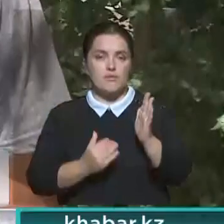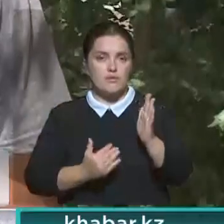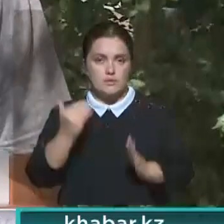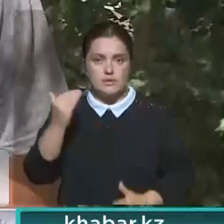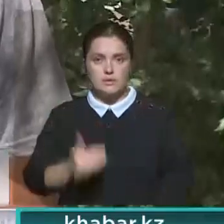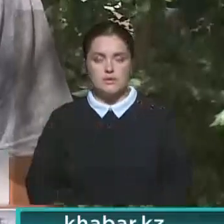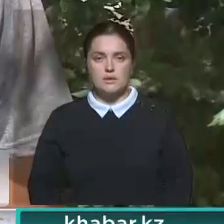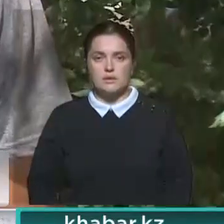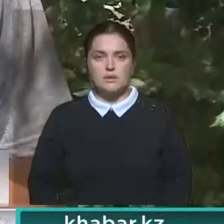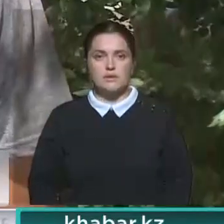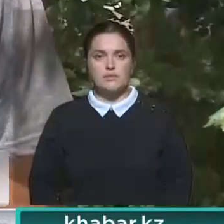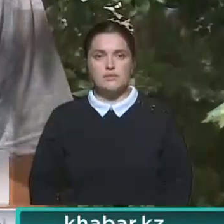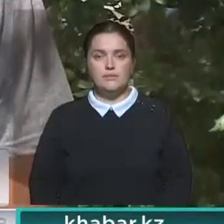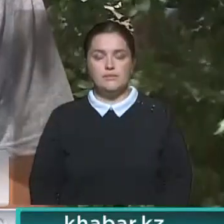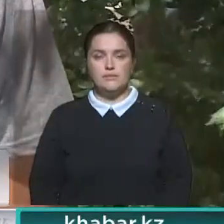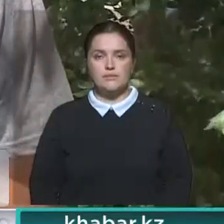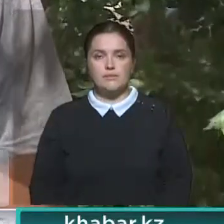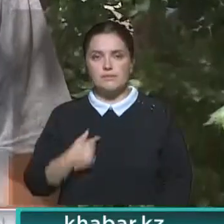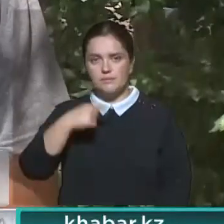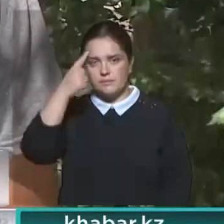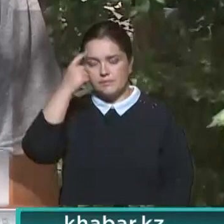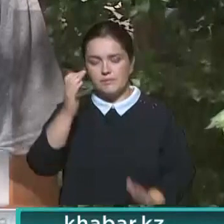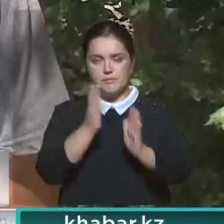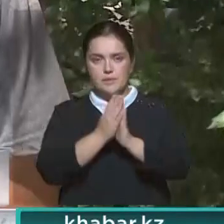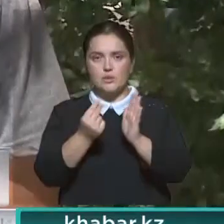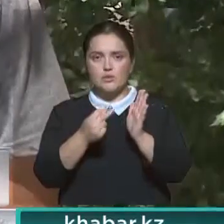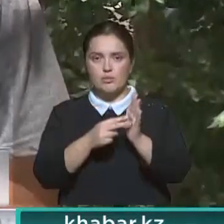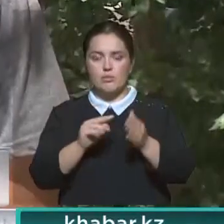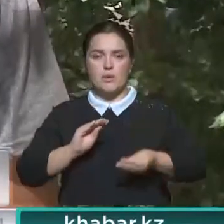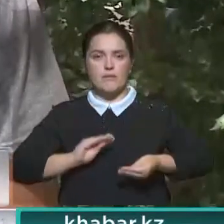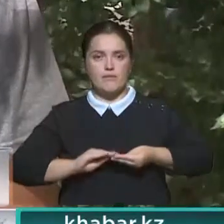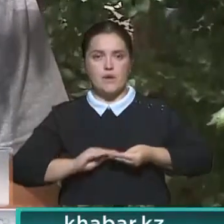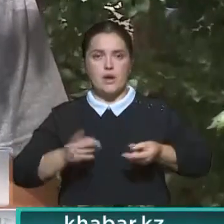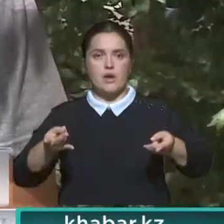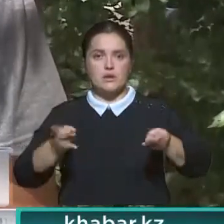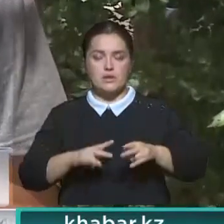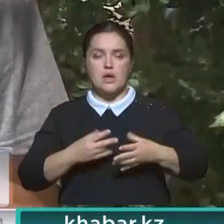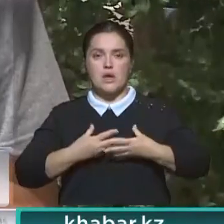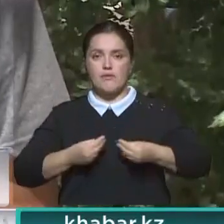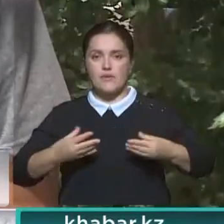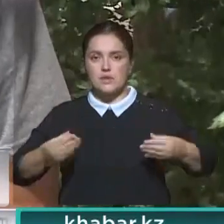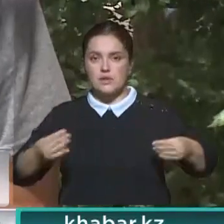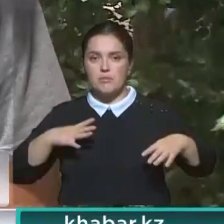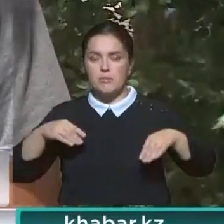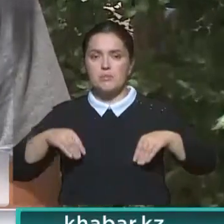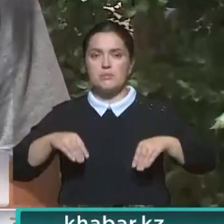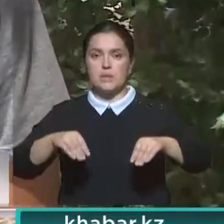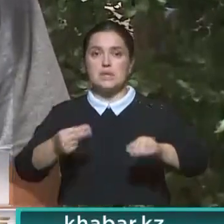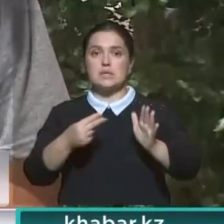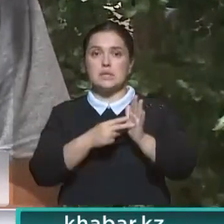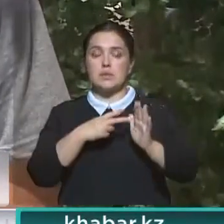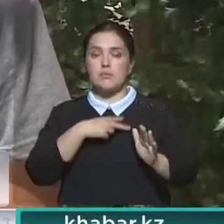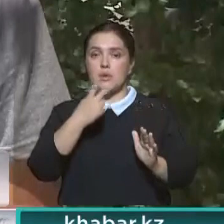высокая. Мы просим, чтобы стоимость топлива оставалась такой же, как и во время весенне-полевых работ. Тогда цена была